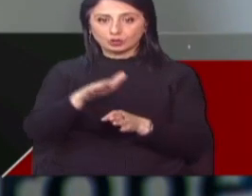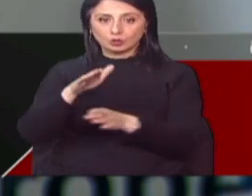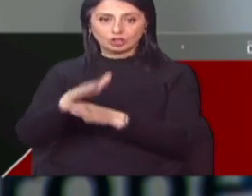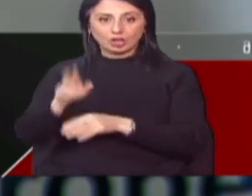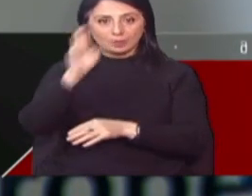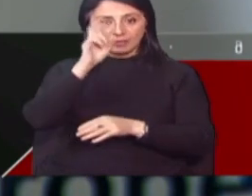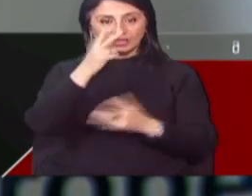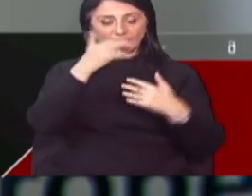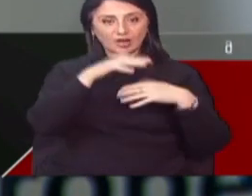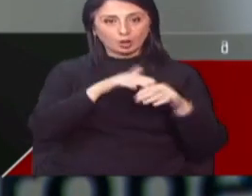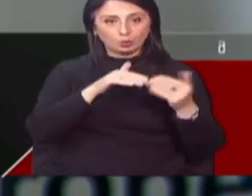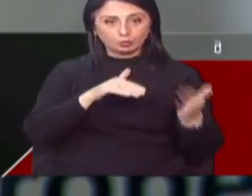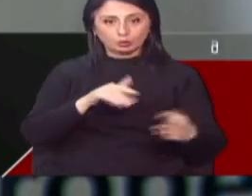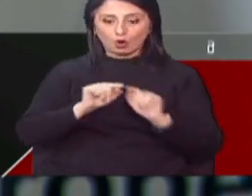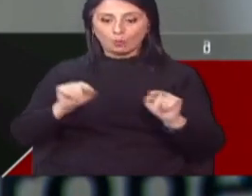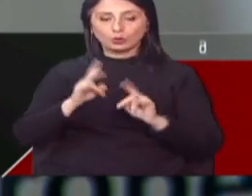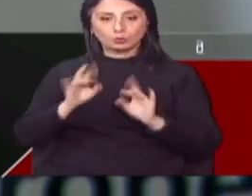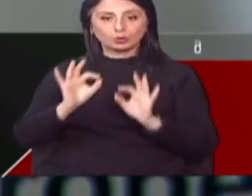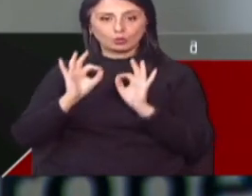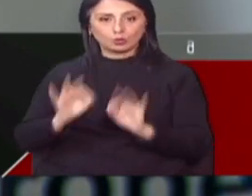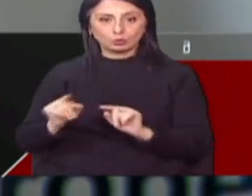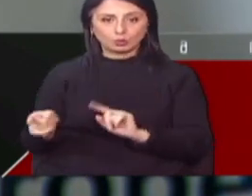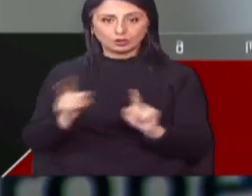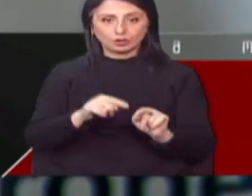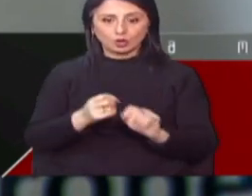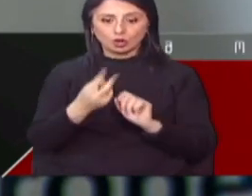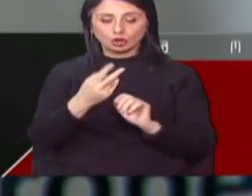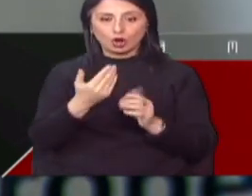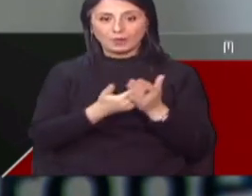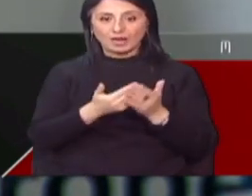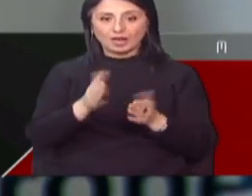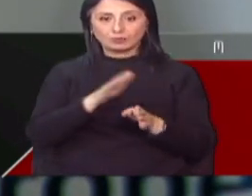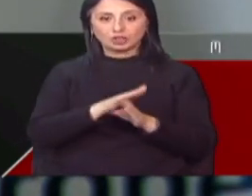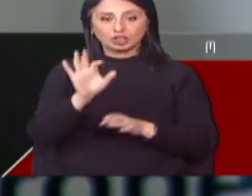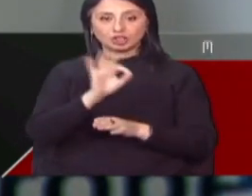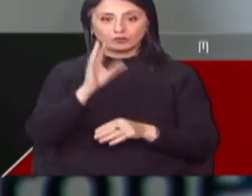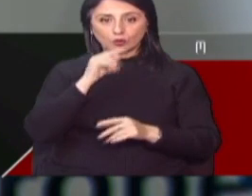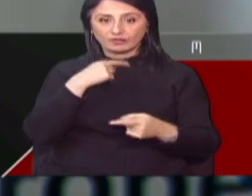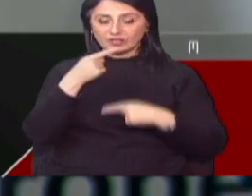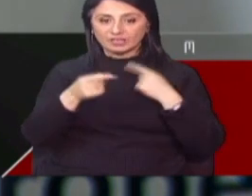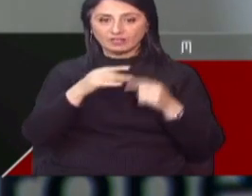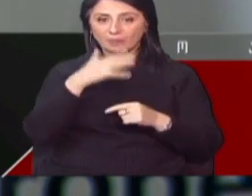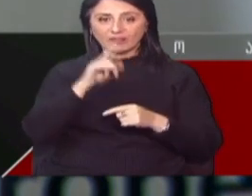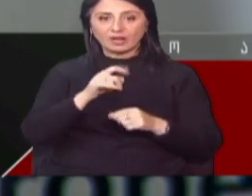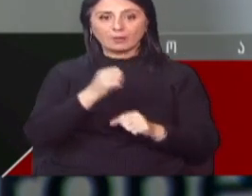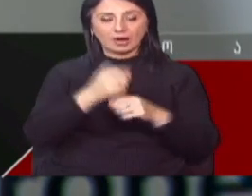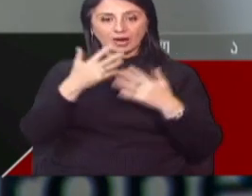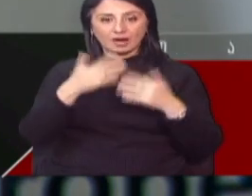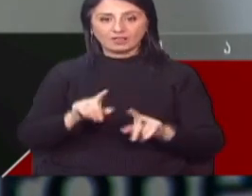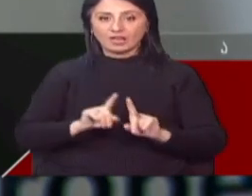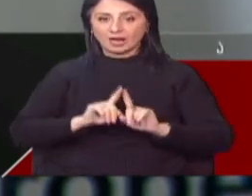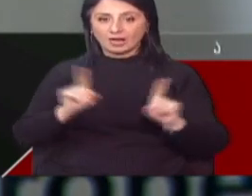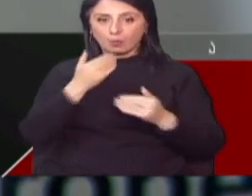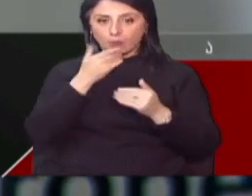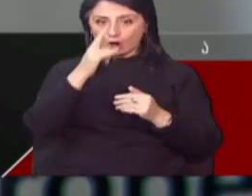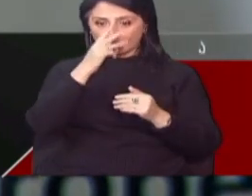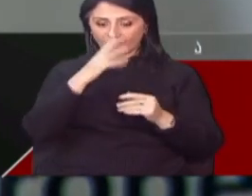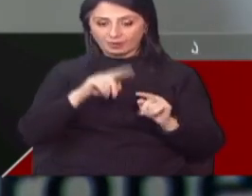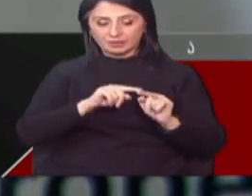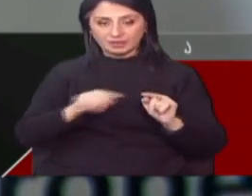Tauroba icos inkluziuri, opoziția icos construcțiuri. Tormeti recomandații șesul de bazerut sau saubrot peuri ram gaket de când se cutrebit bolut web